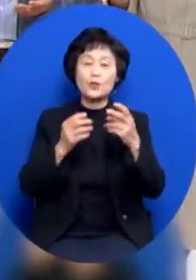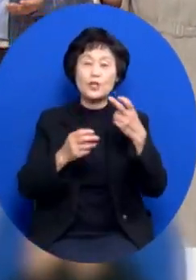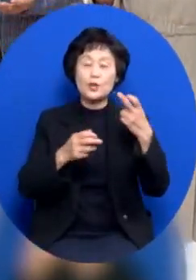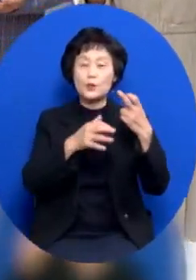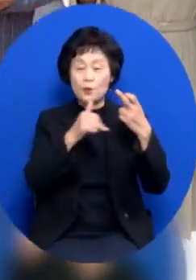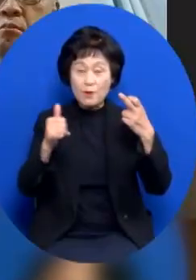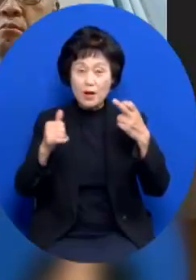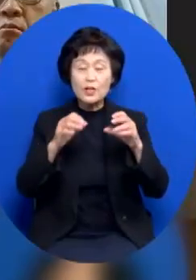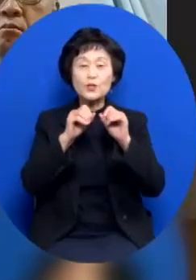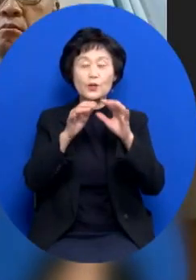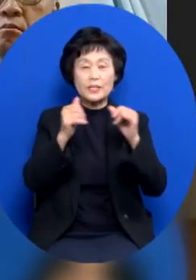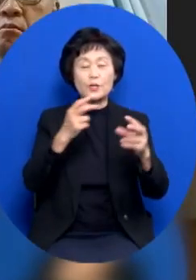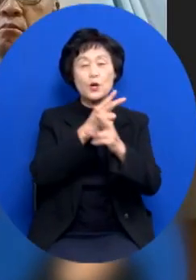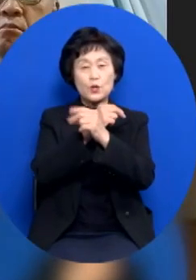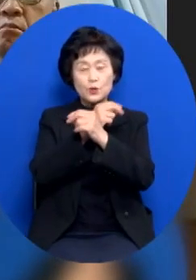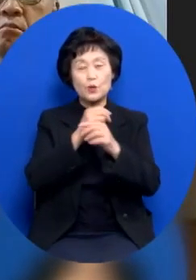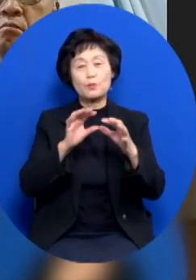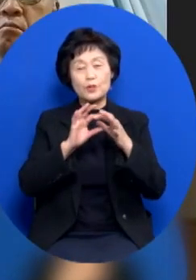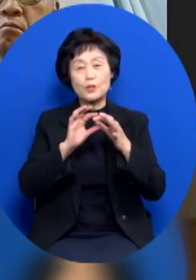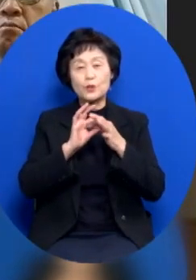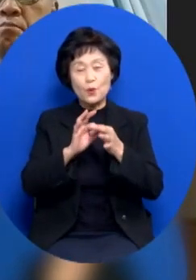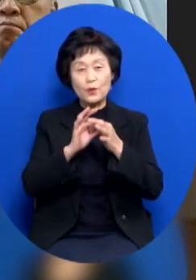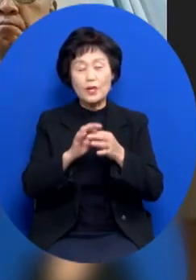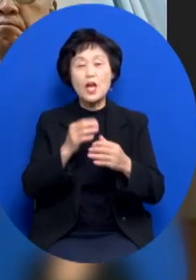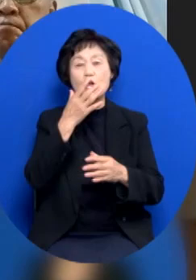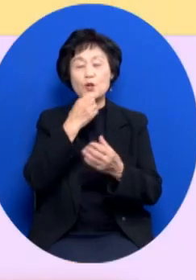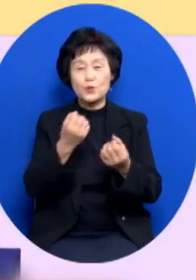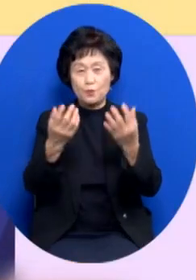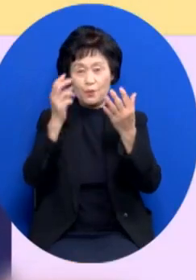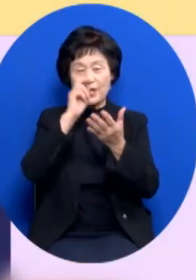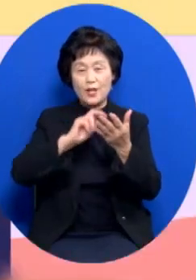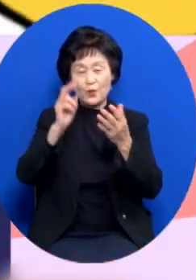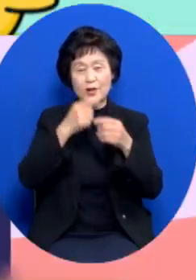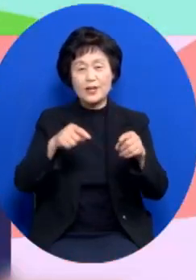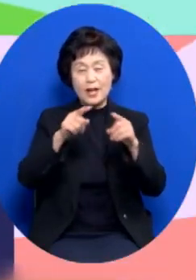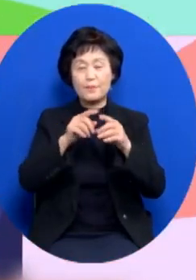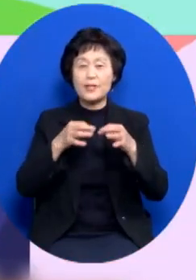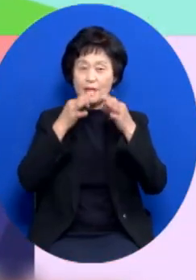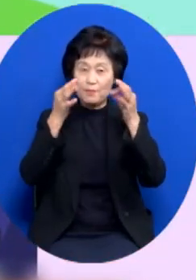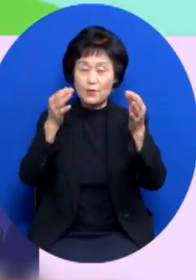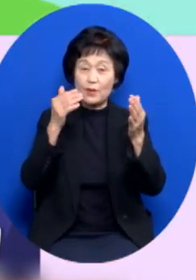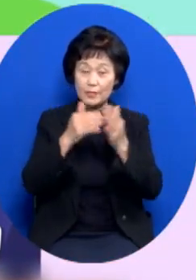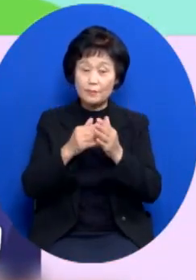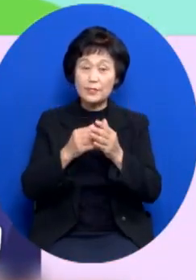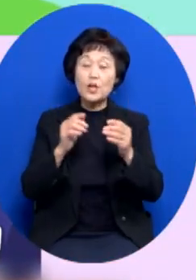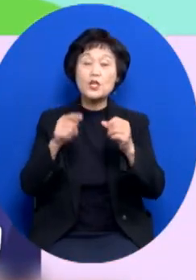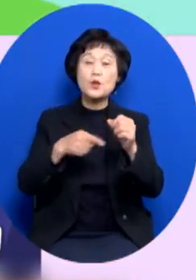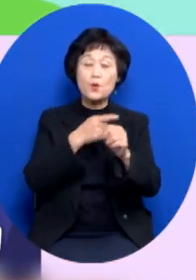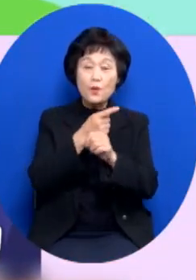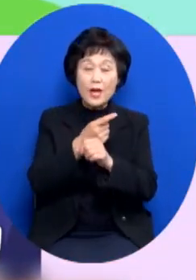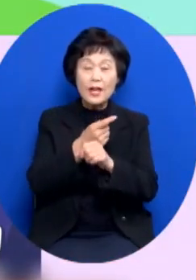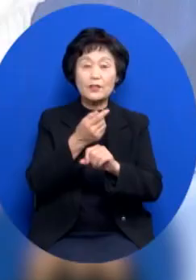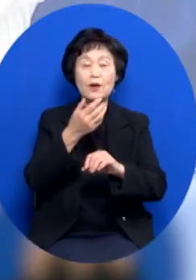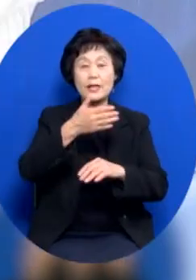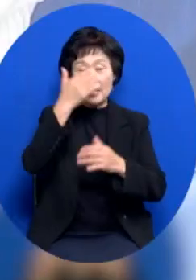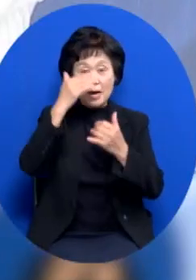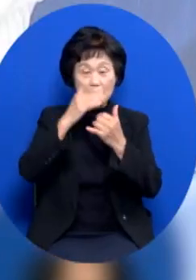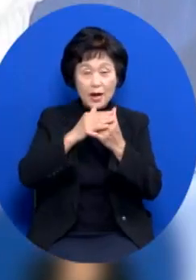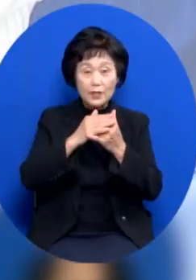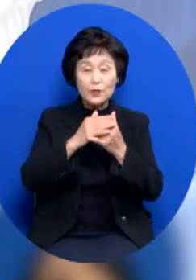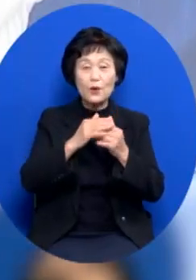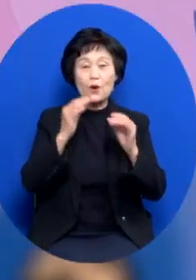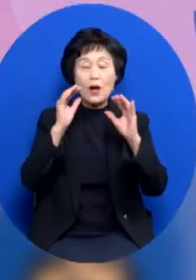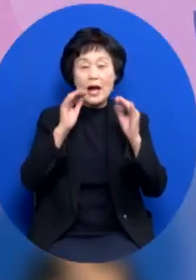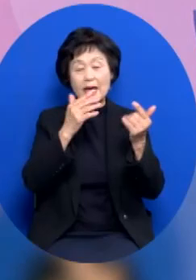선교사와 줌으로 연결해 축복의 찬양을 함께 불렀습니다. 이 밖에도 미전도 종족 다음 세대 복음화를 위한 아기 학교,